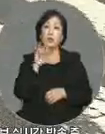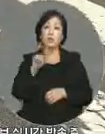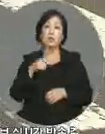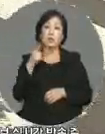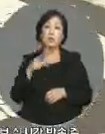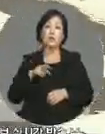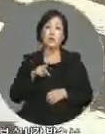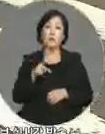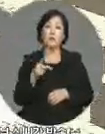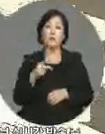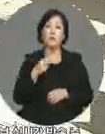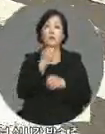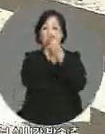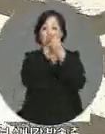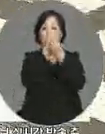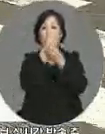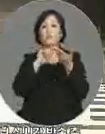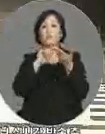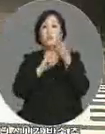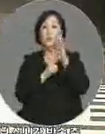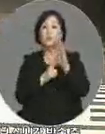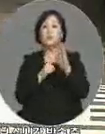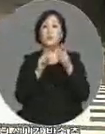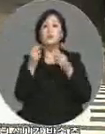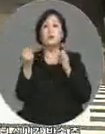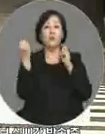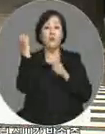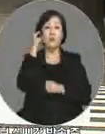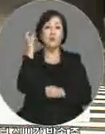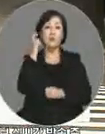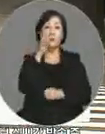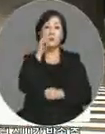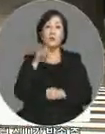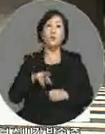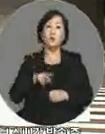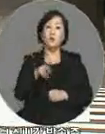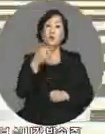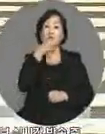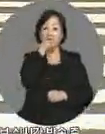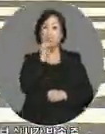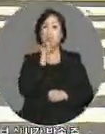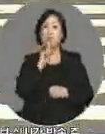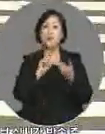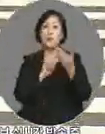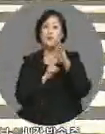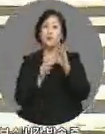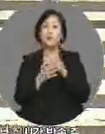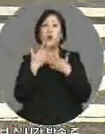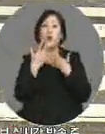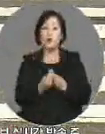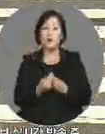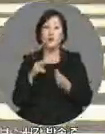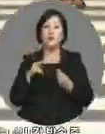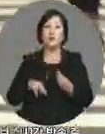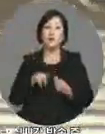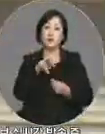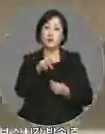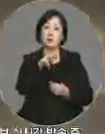횡단보도에 녹색불이 켜졌습니다. 건너가도 좋습니다. 안전하게 건너갈 수